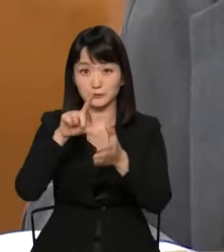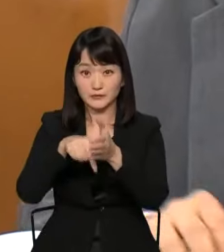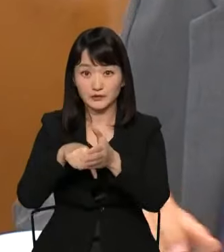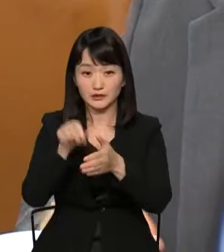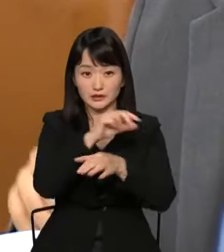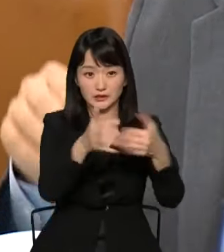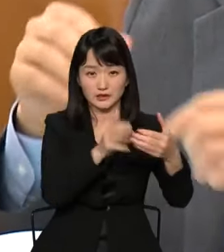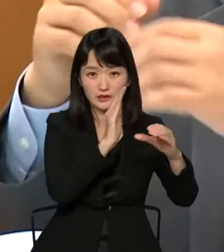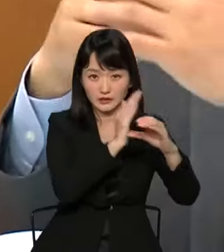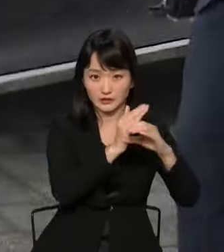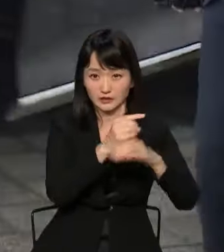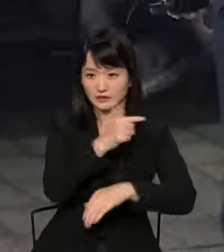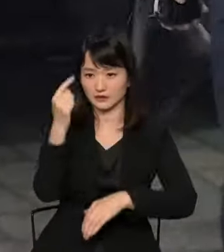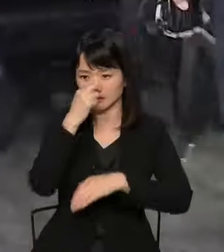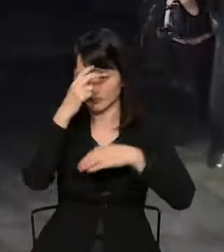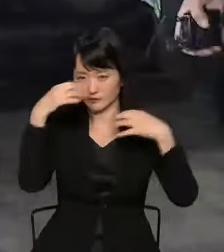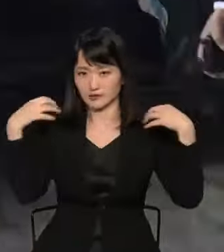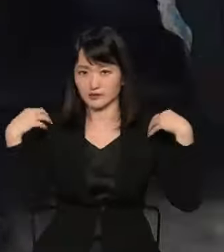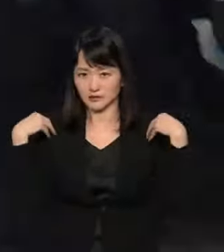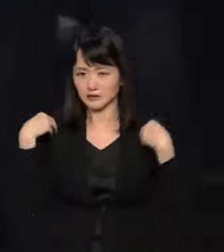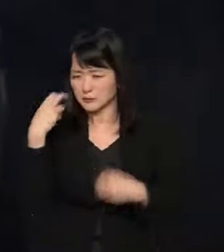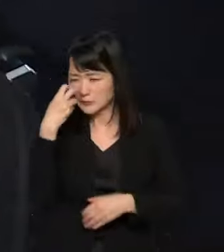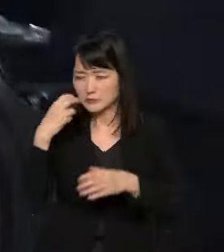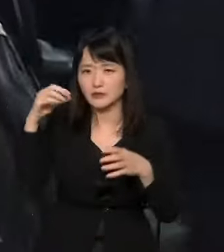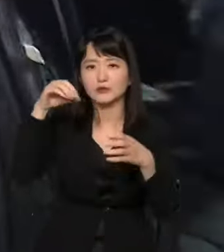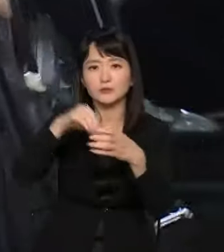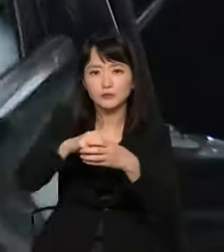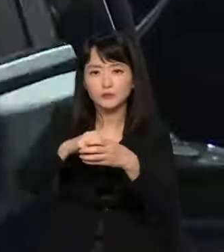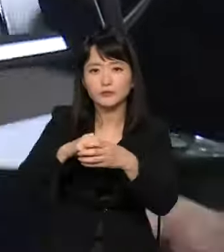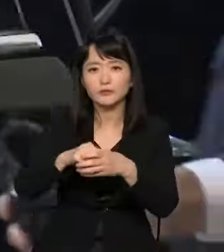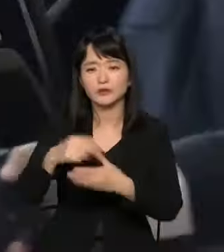야당 주도로 대검찰청이 감사 대상으로 추가되고